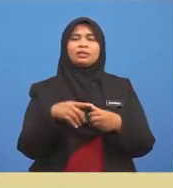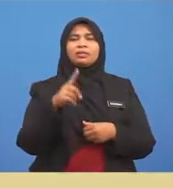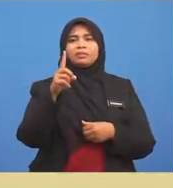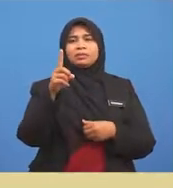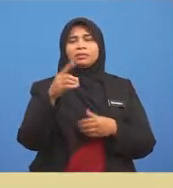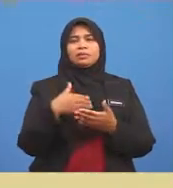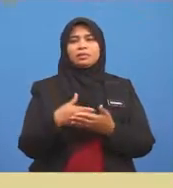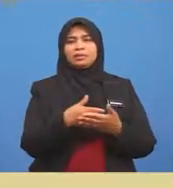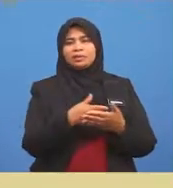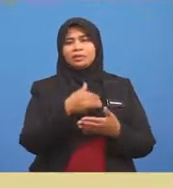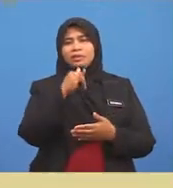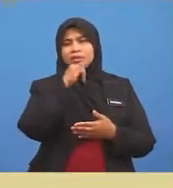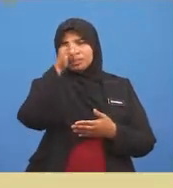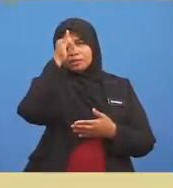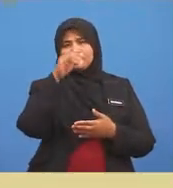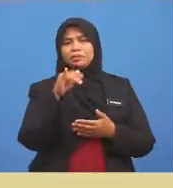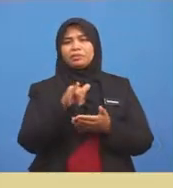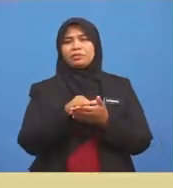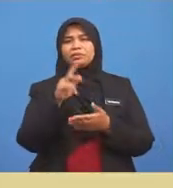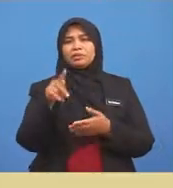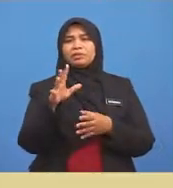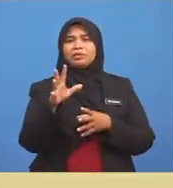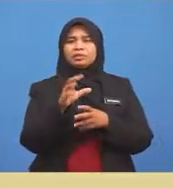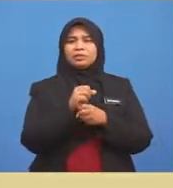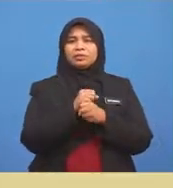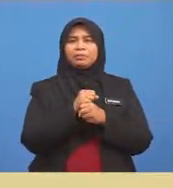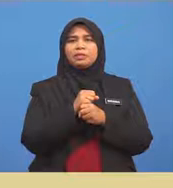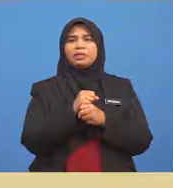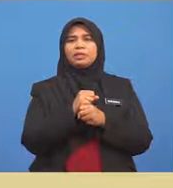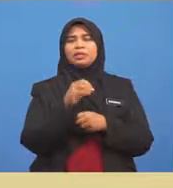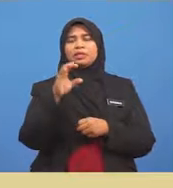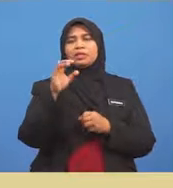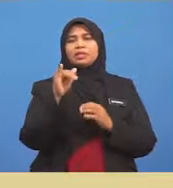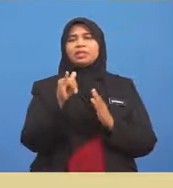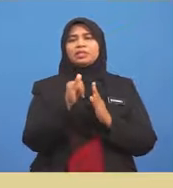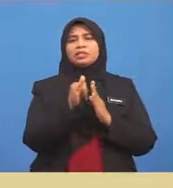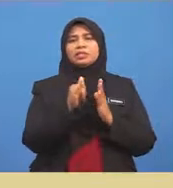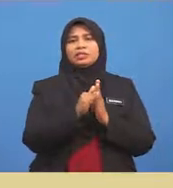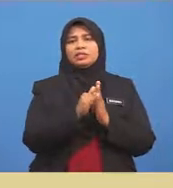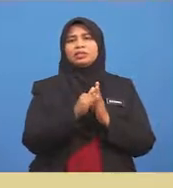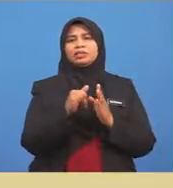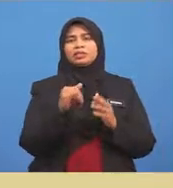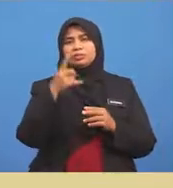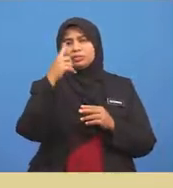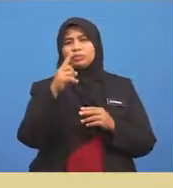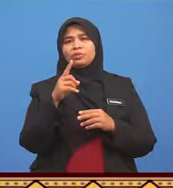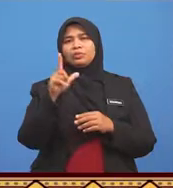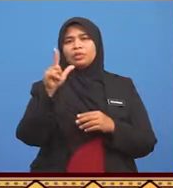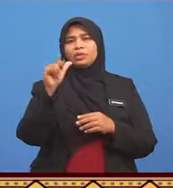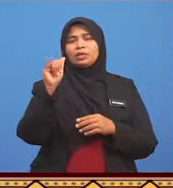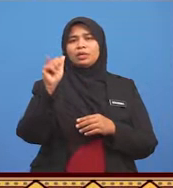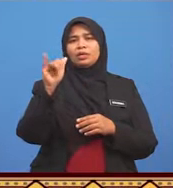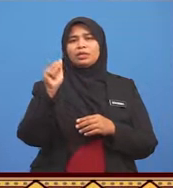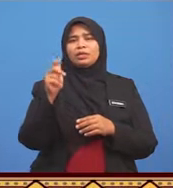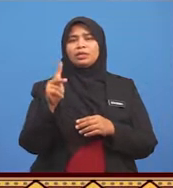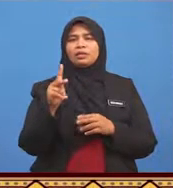pertama, anak yatim itu perlu mencapai tahap atau syarat kelayakan menguruskan harta.